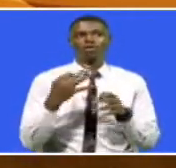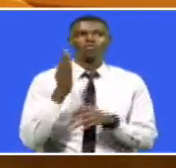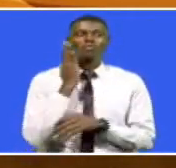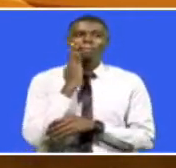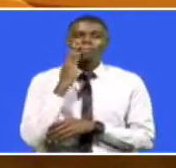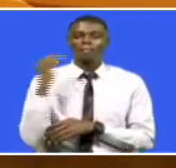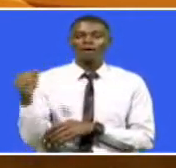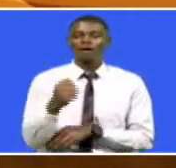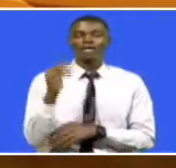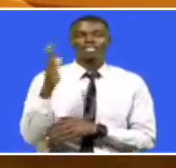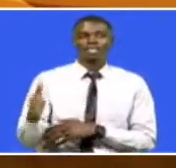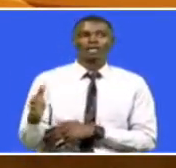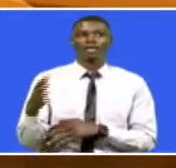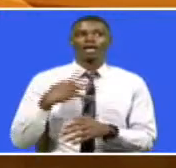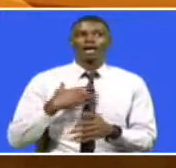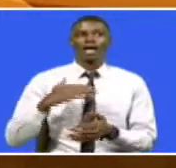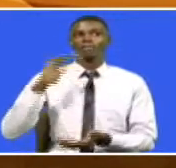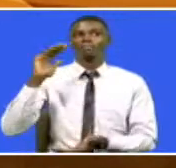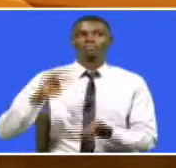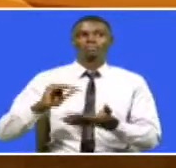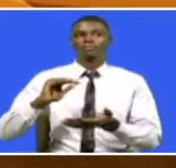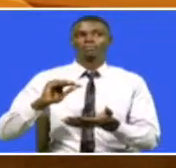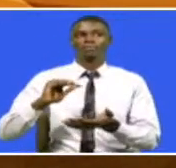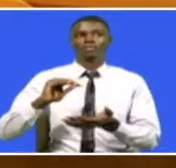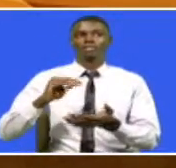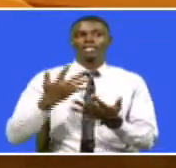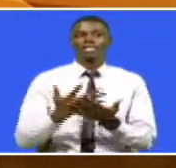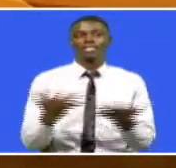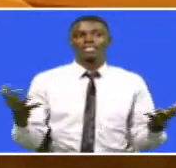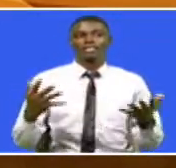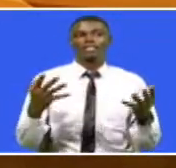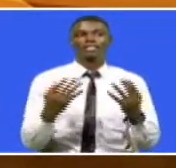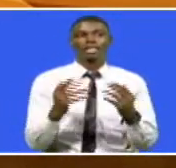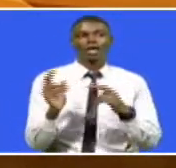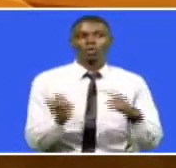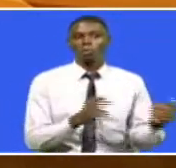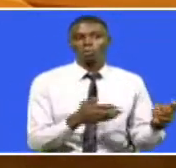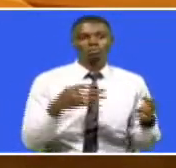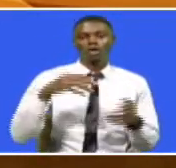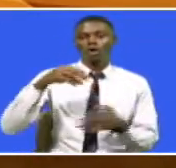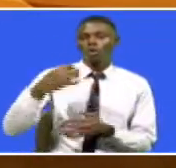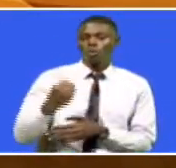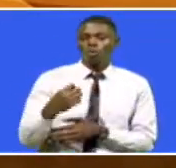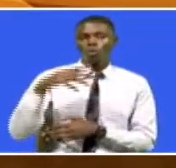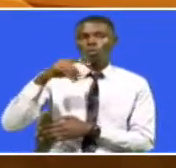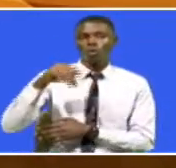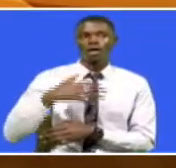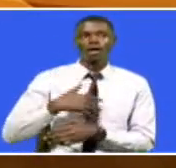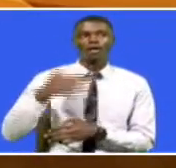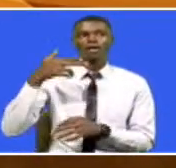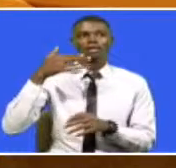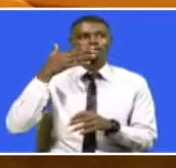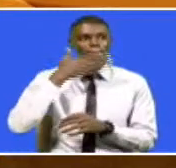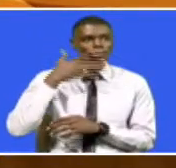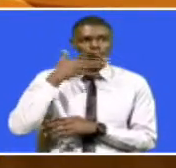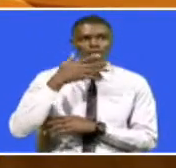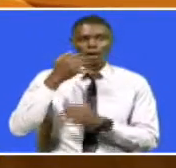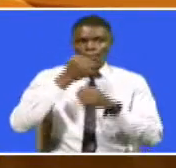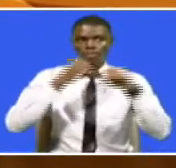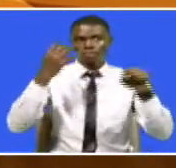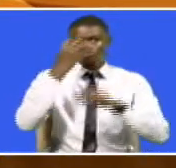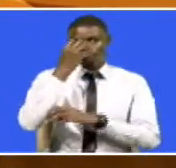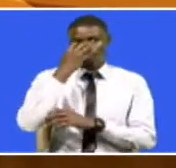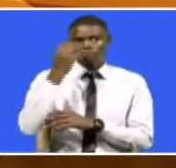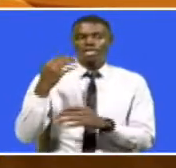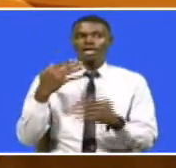mahasla hadi kushindwa kupunguza bei ya bidhaa za kawaida kama vile unga na mafuta, Rais William Ruto atakuwa